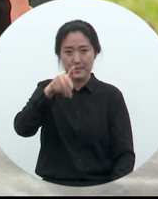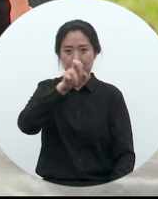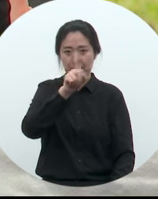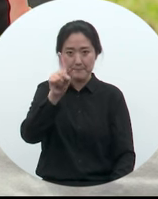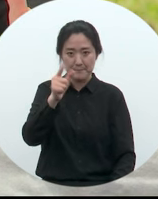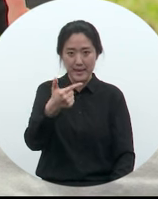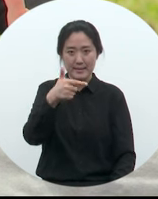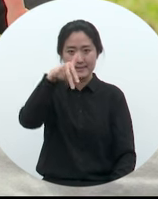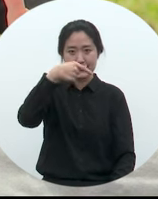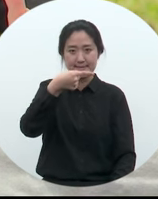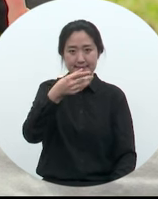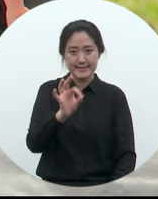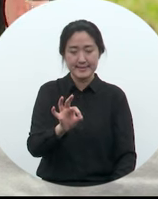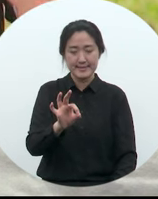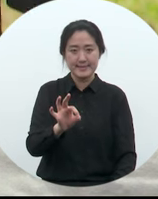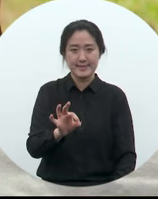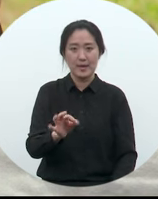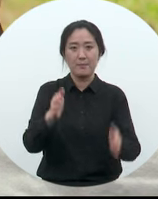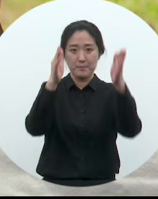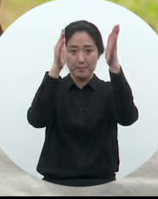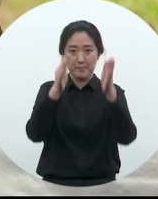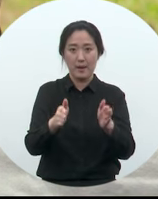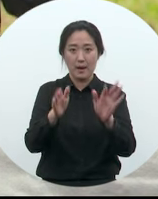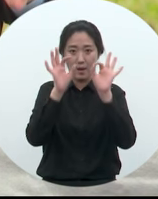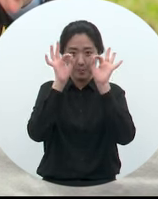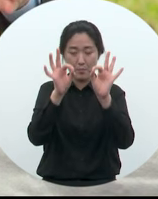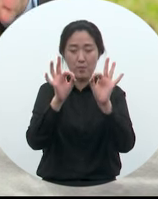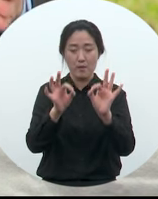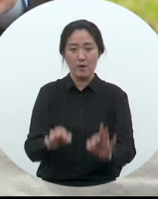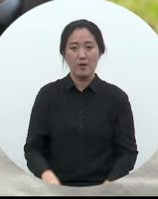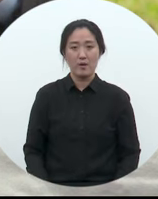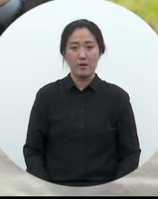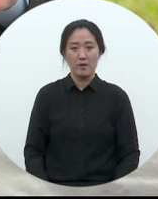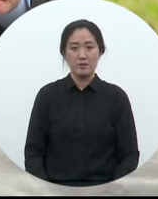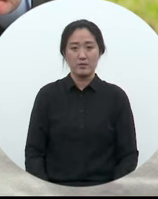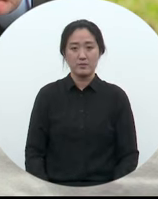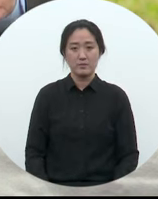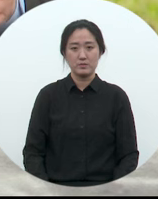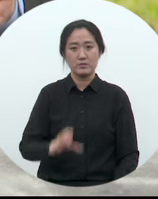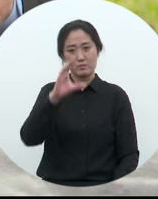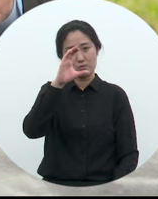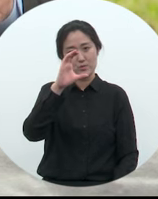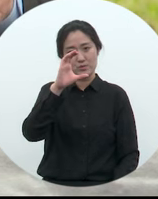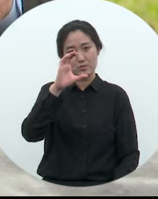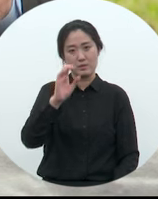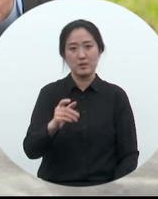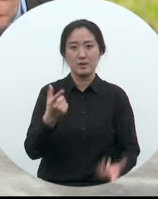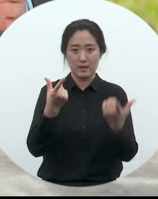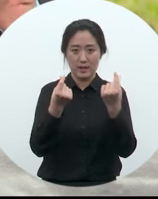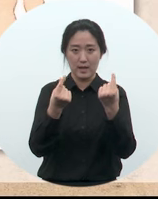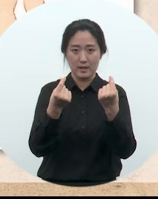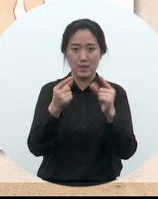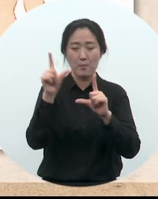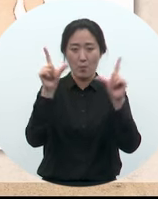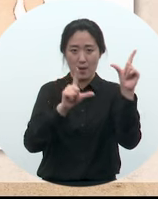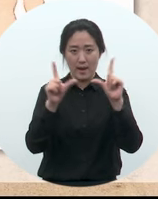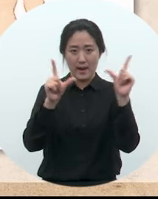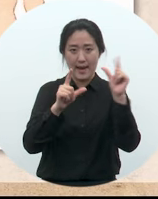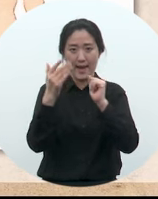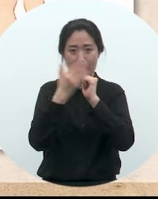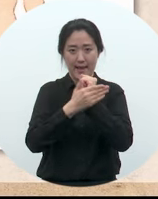제가 말씀드렸는데요. 이 앞에서 반듯해야 될 척추가 휘어지는 경우가 있습니다. 이런